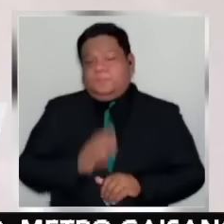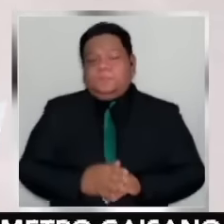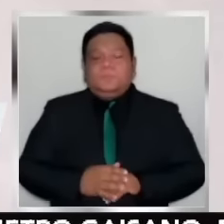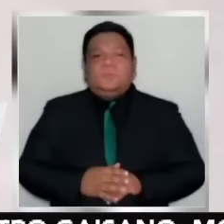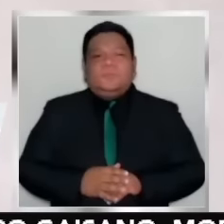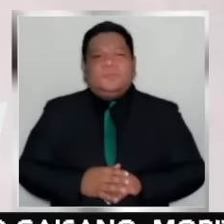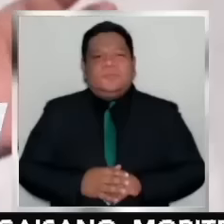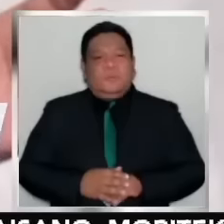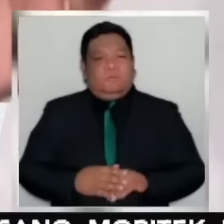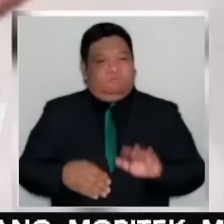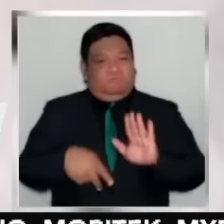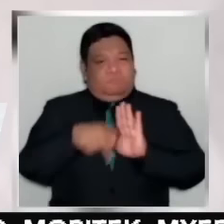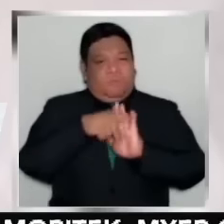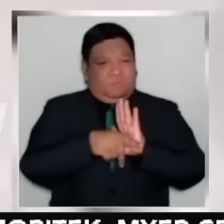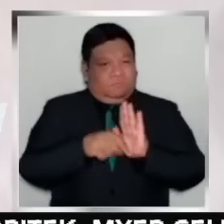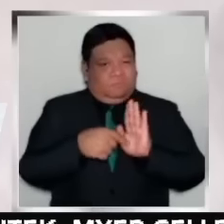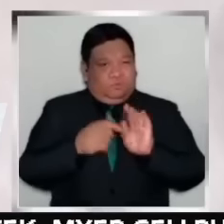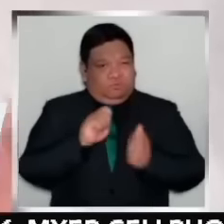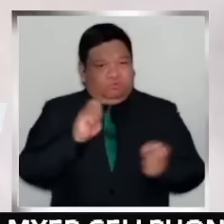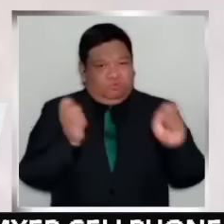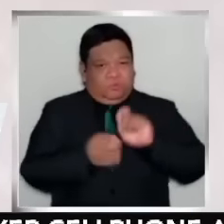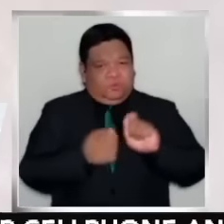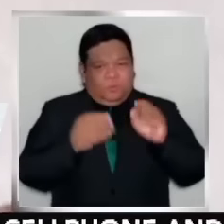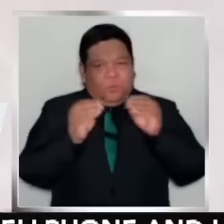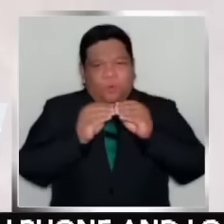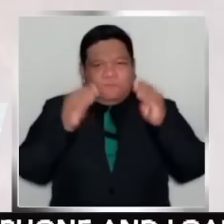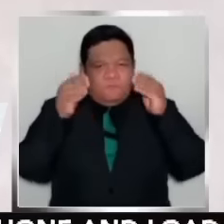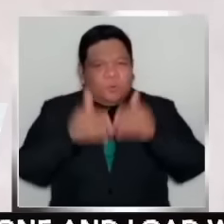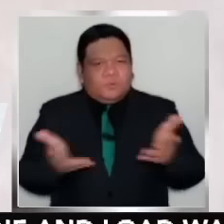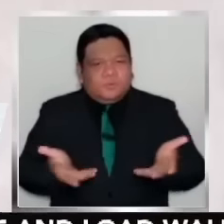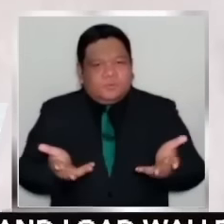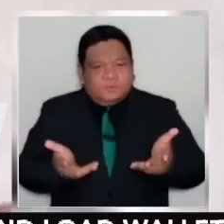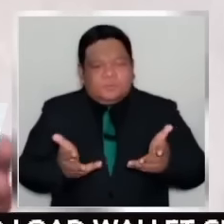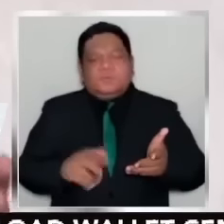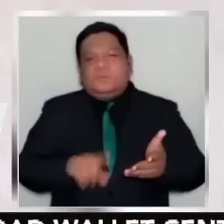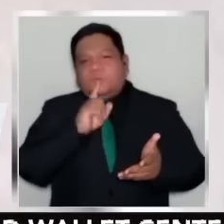more focused. We are looking at the problem as